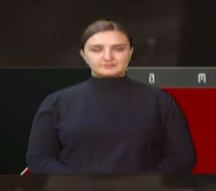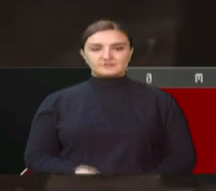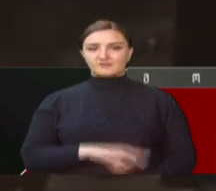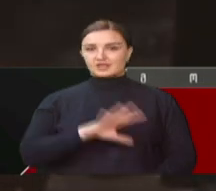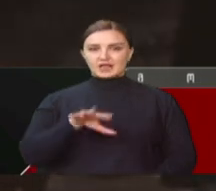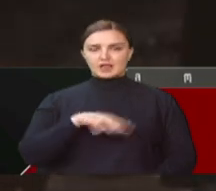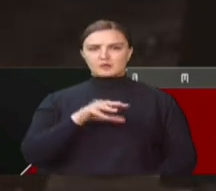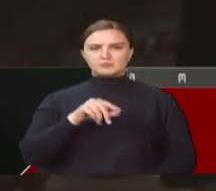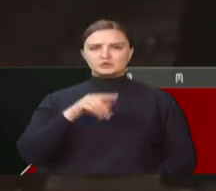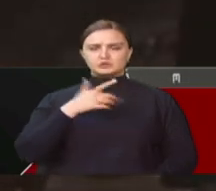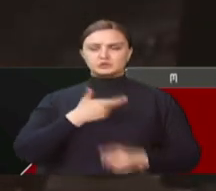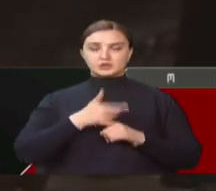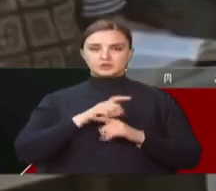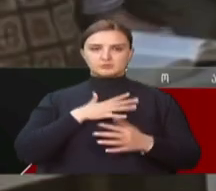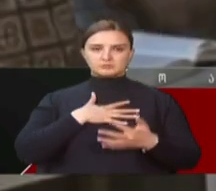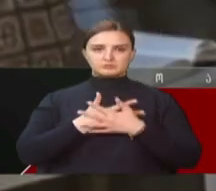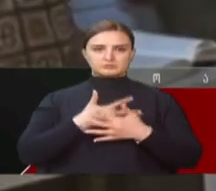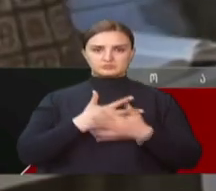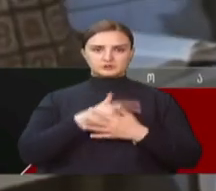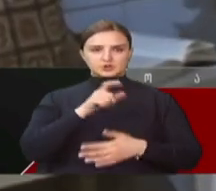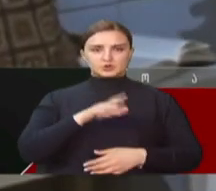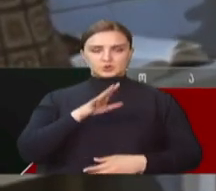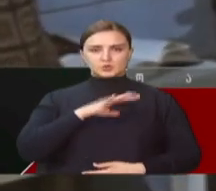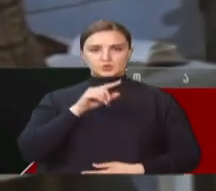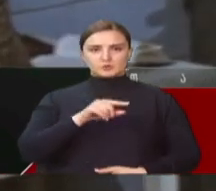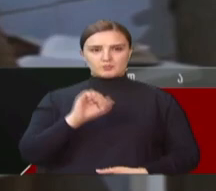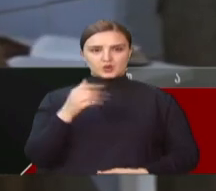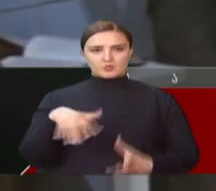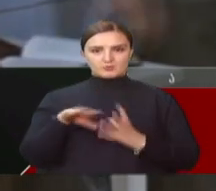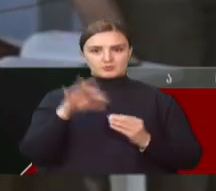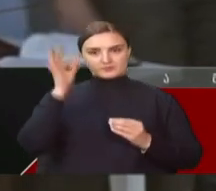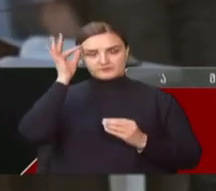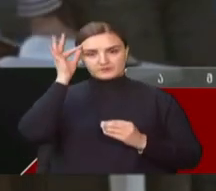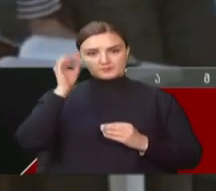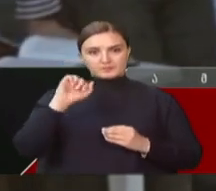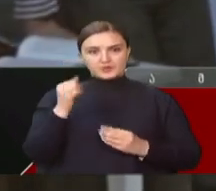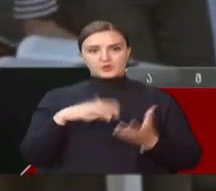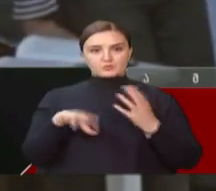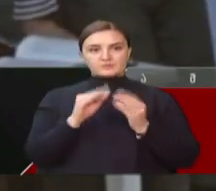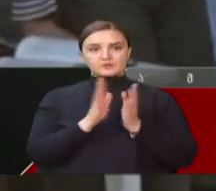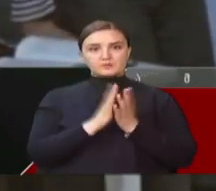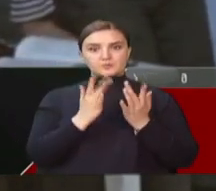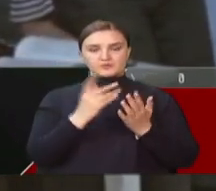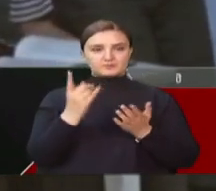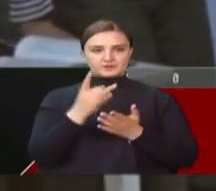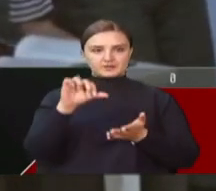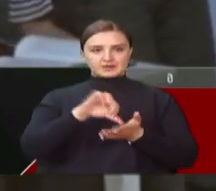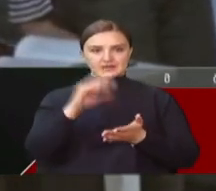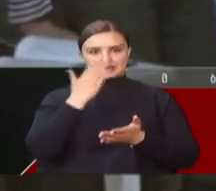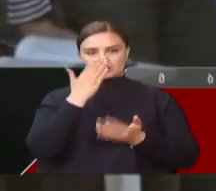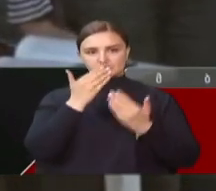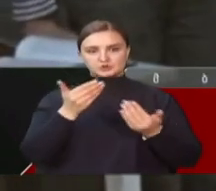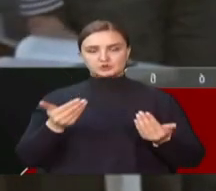ფერში სულს და გულსდებდა, იგონებდნენ მეგობრები, რომლებიც მრავლად ყავდა. სწორედ მეგობრის დაჟინებული მოთხოვნით მოხდა პირველად კინოში.